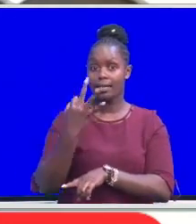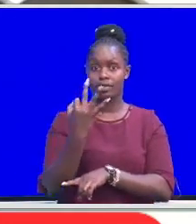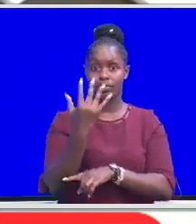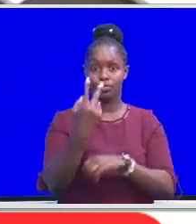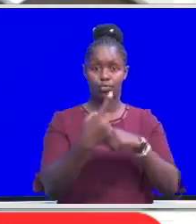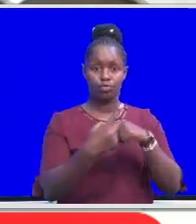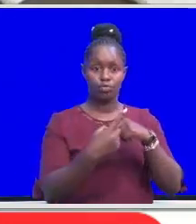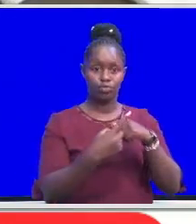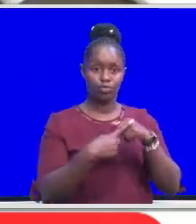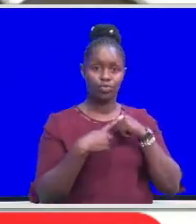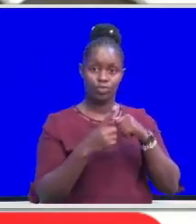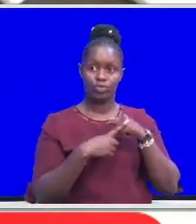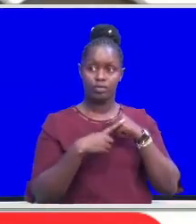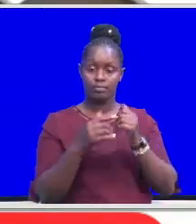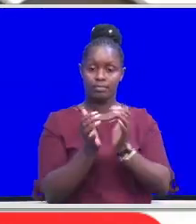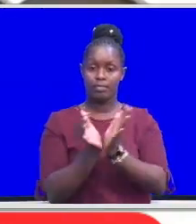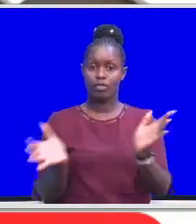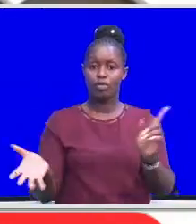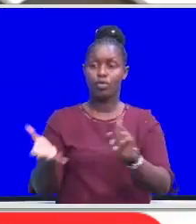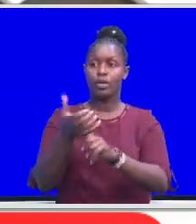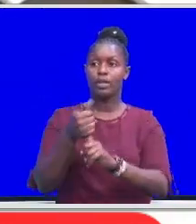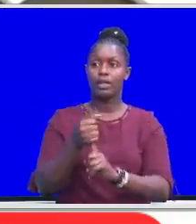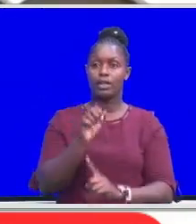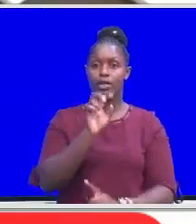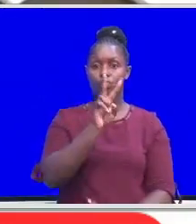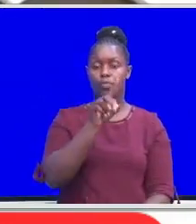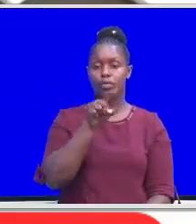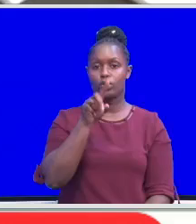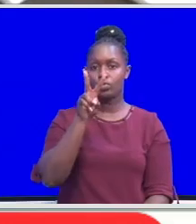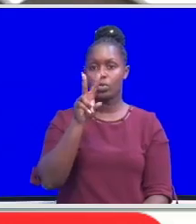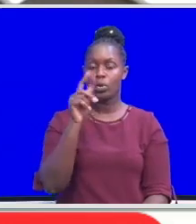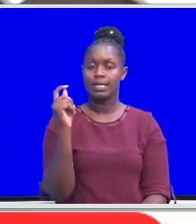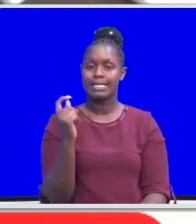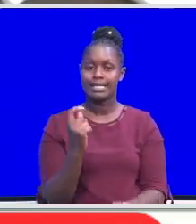debt stock stood at 10.25 trillion.